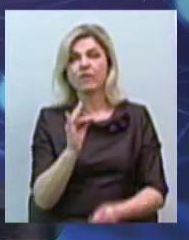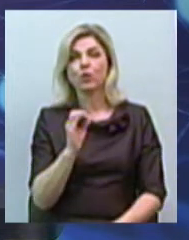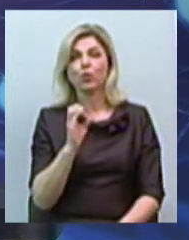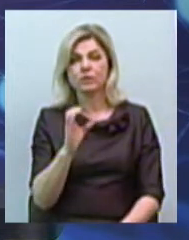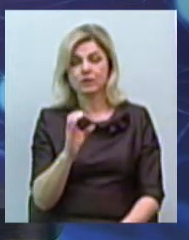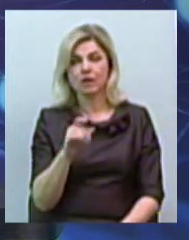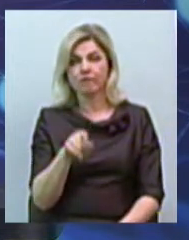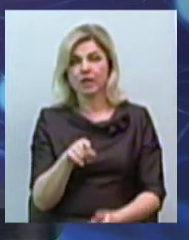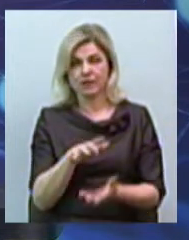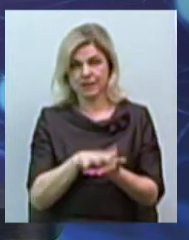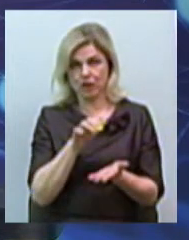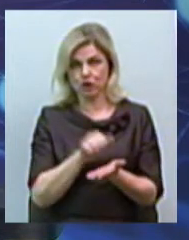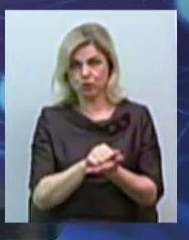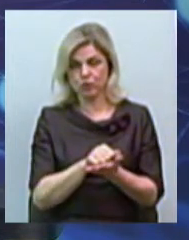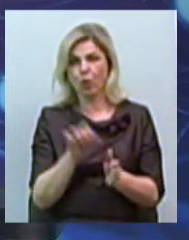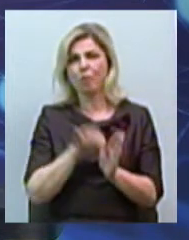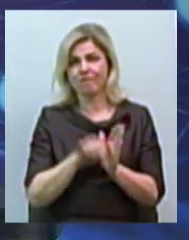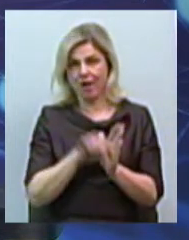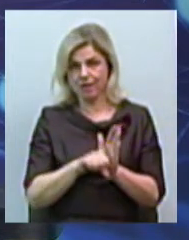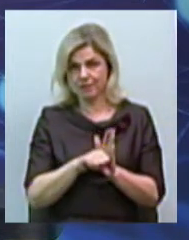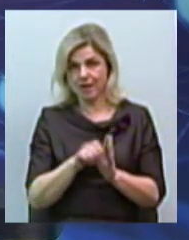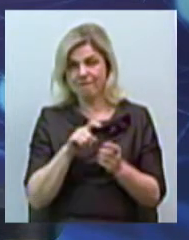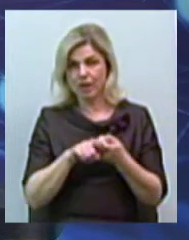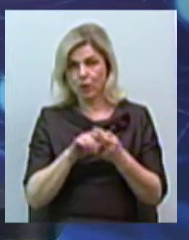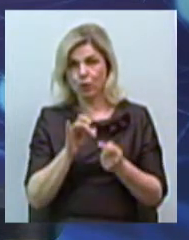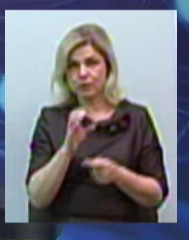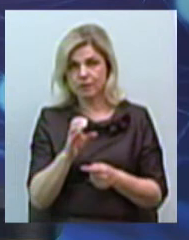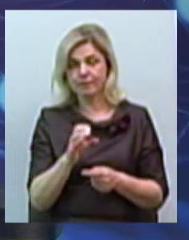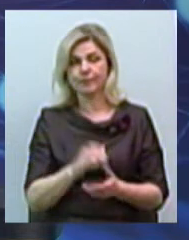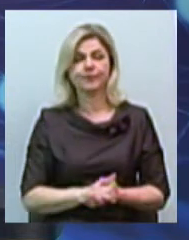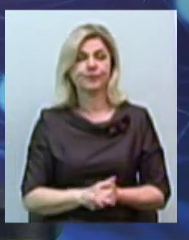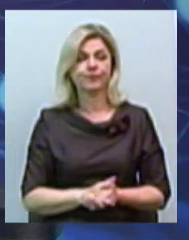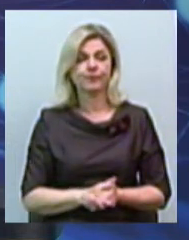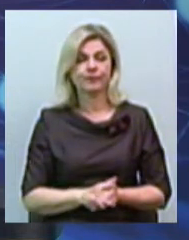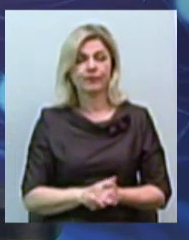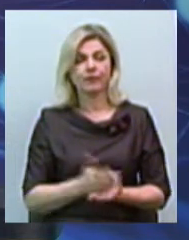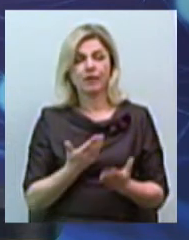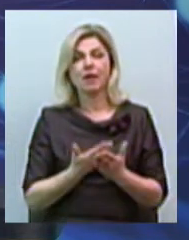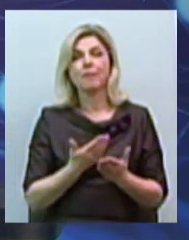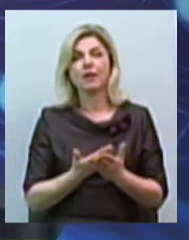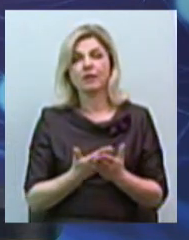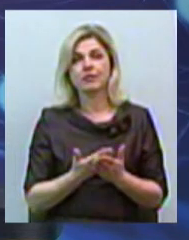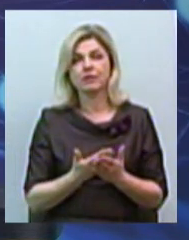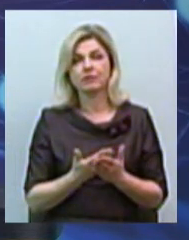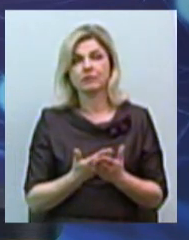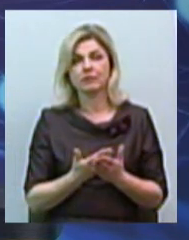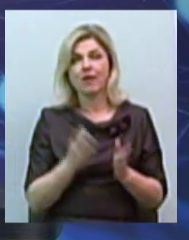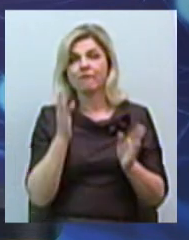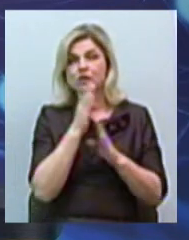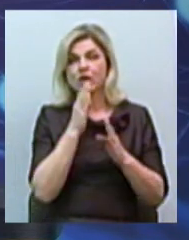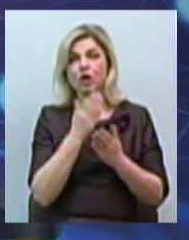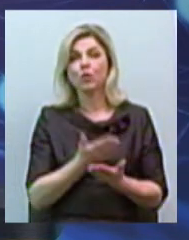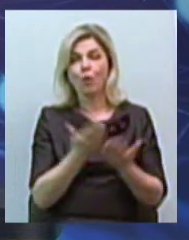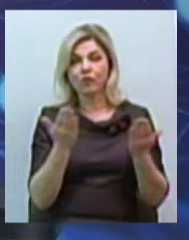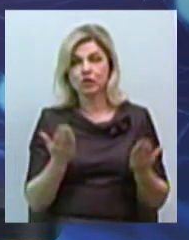він знищується, вбивається. Хочу наголосити, що, наприклад, в зовнішньому середовищі